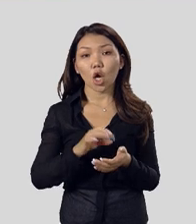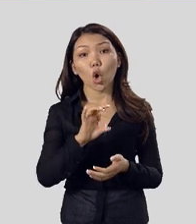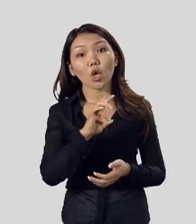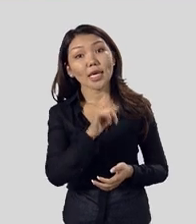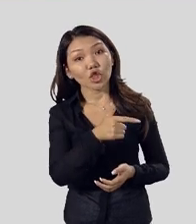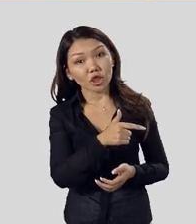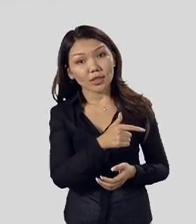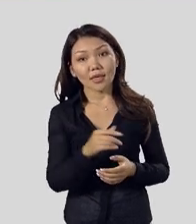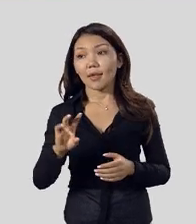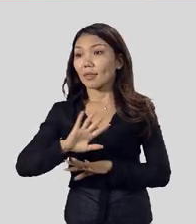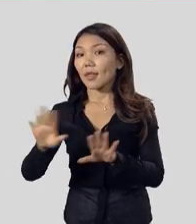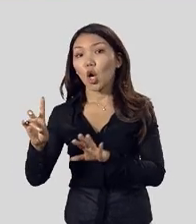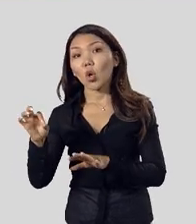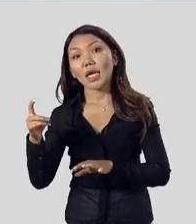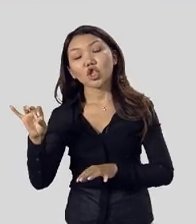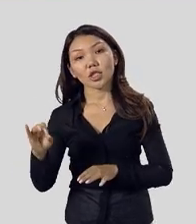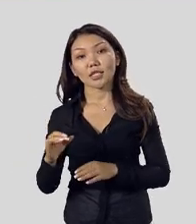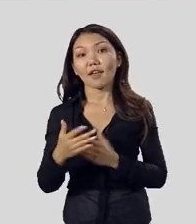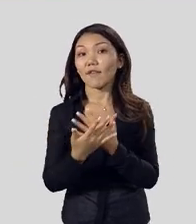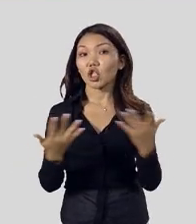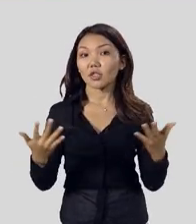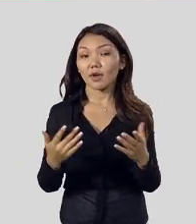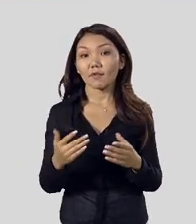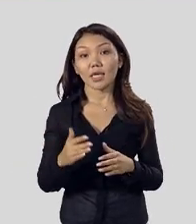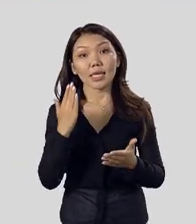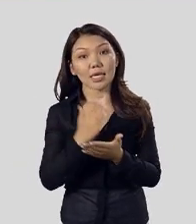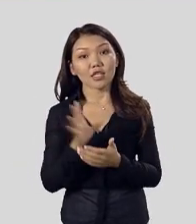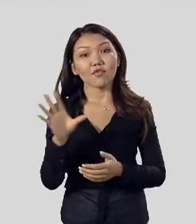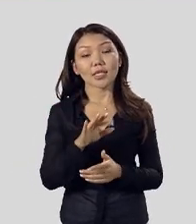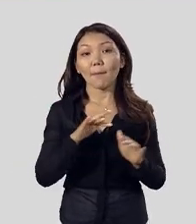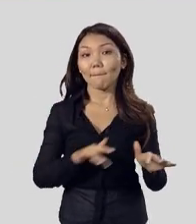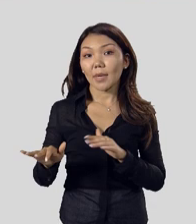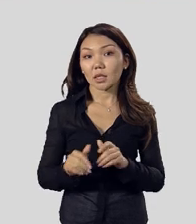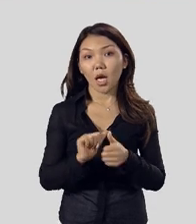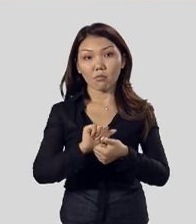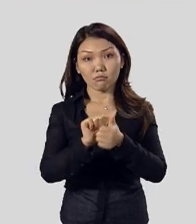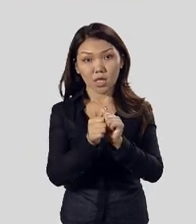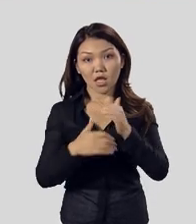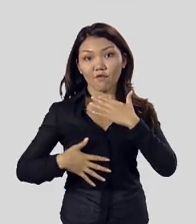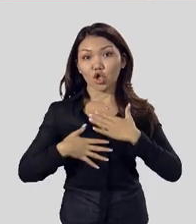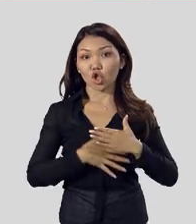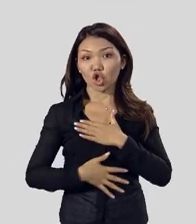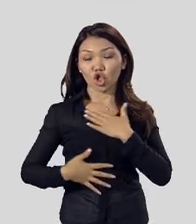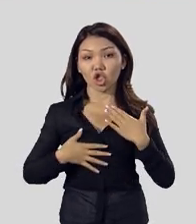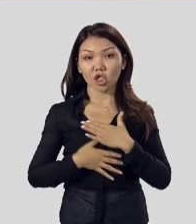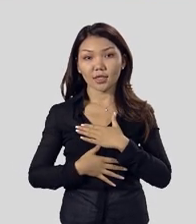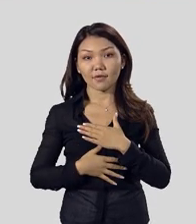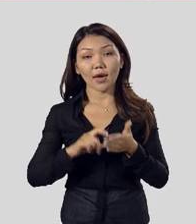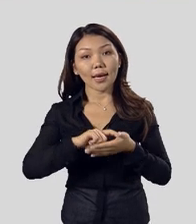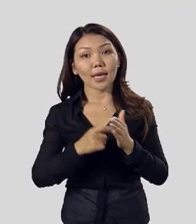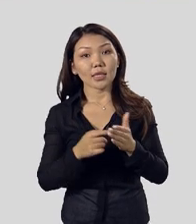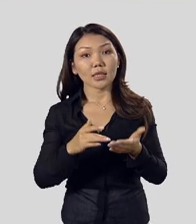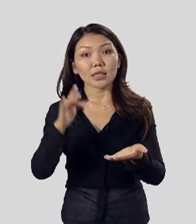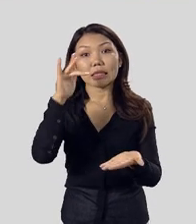неорганические вещества в ней протекают все процессы обмена веществ клеточный центр